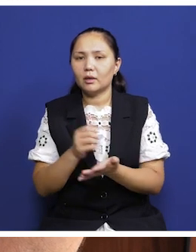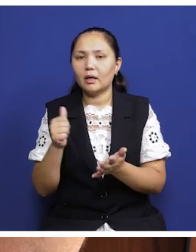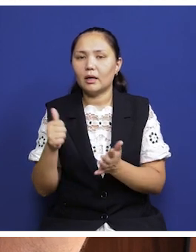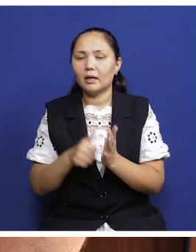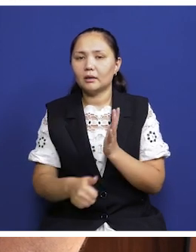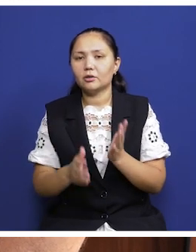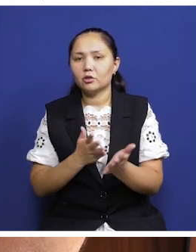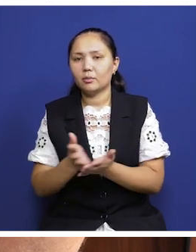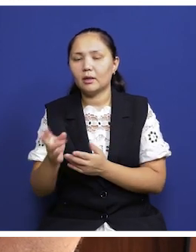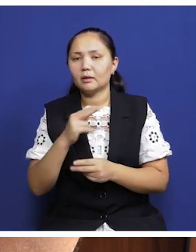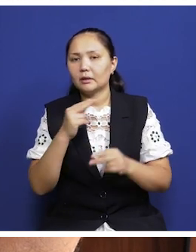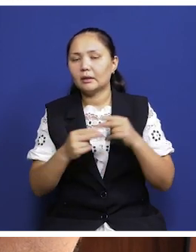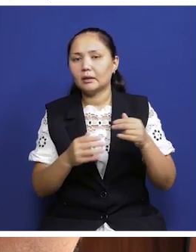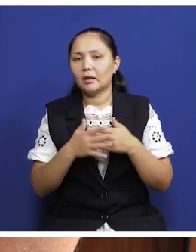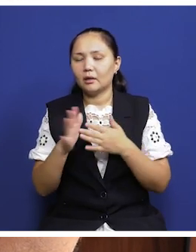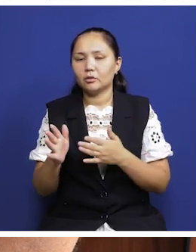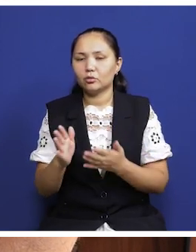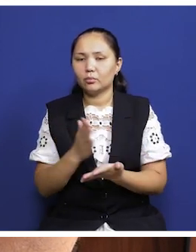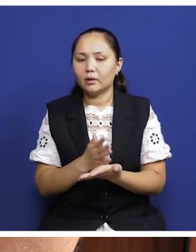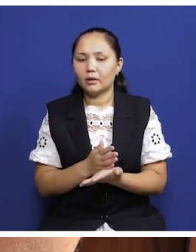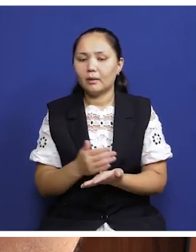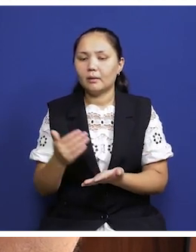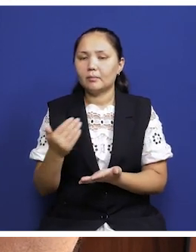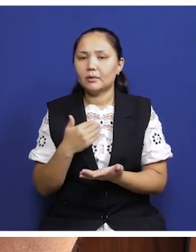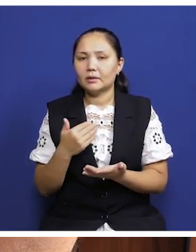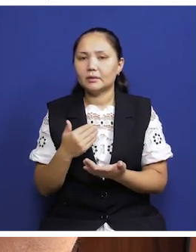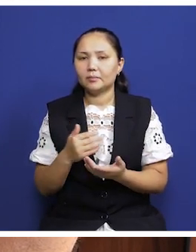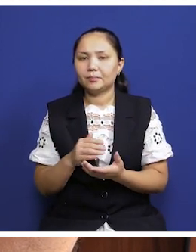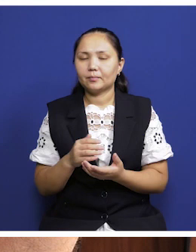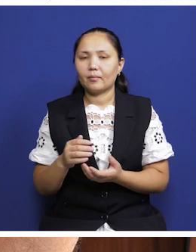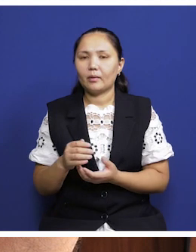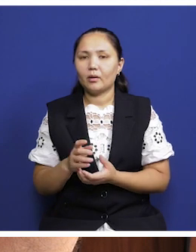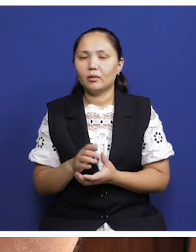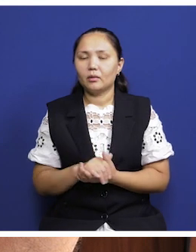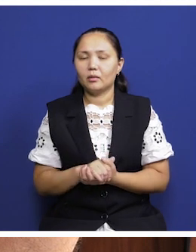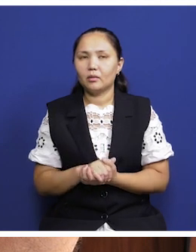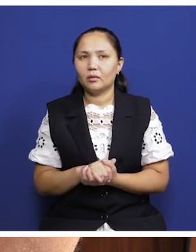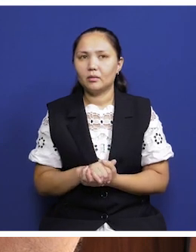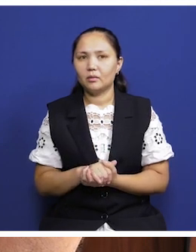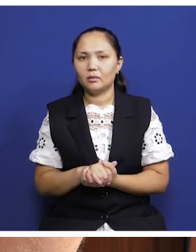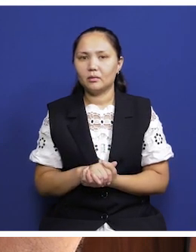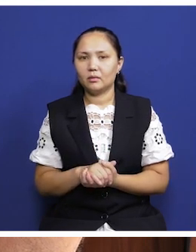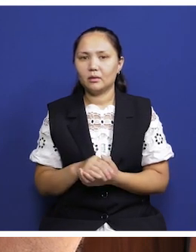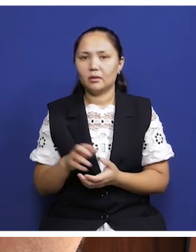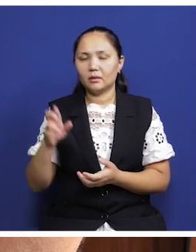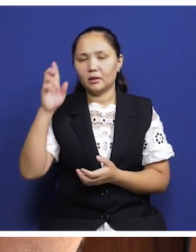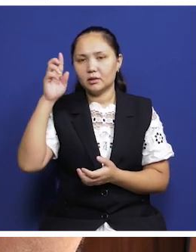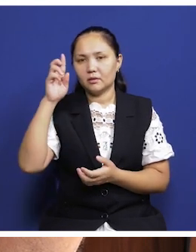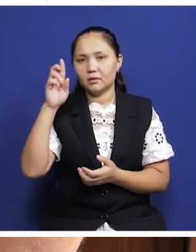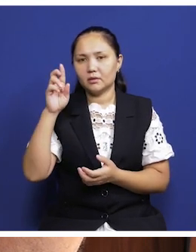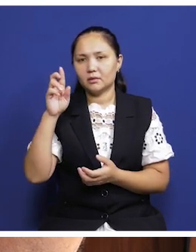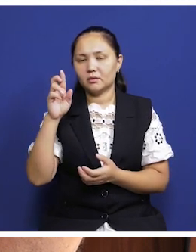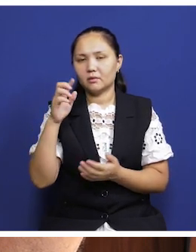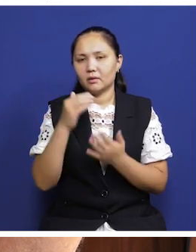жеке кәсіпті ашу бағыты. Бұл да біз жаңа тек қана біз бұған дейін жалпы мемлекеттік бағдарлама ауыл